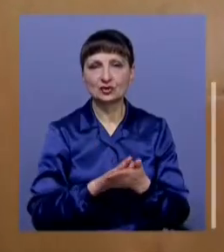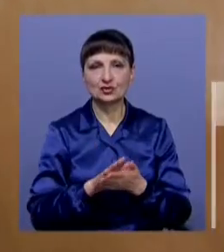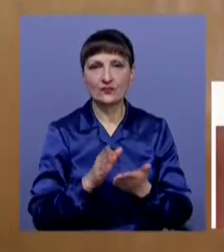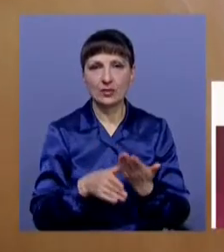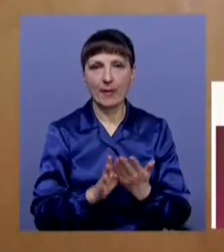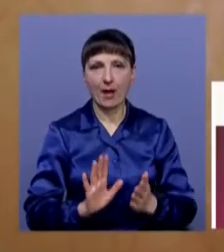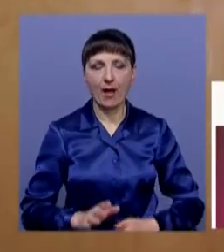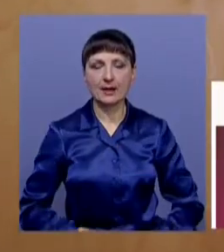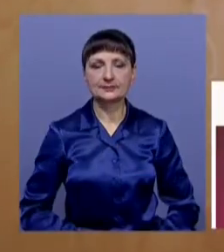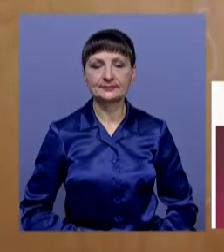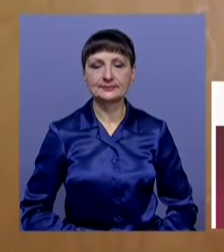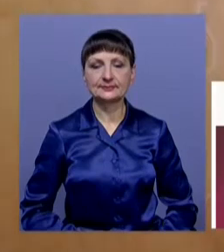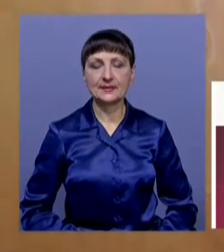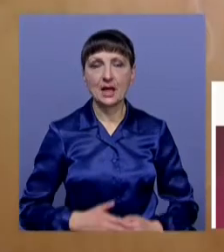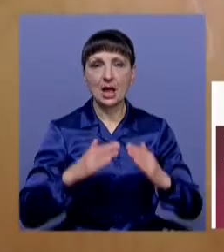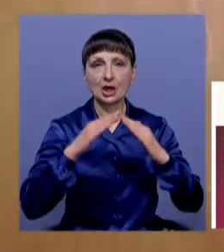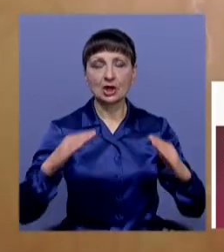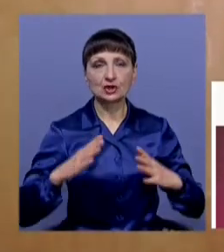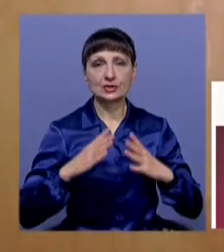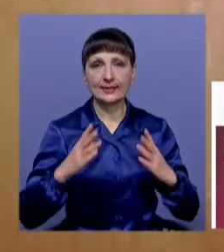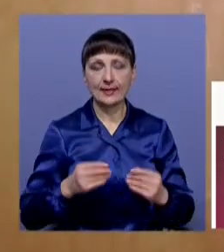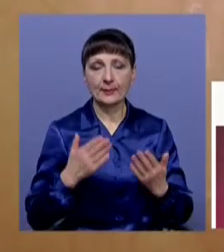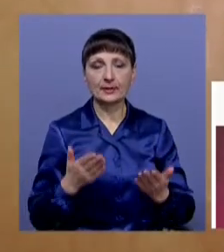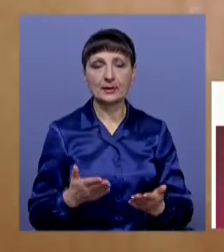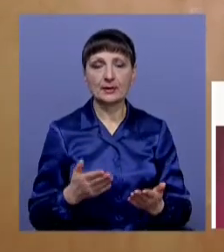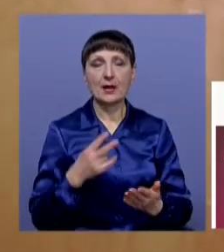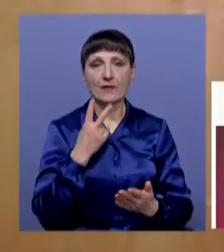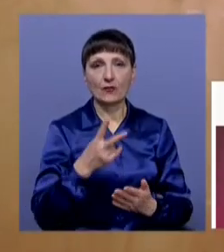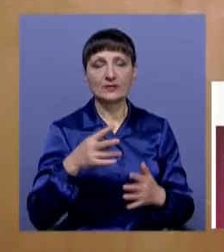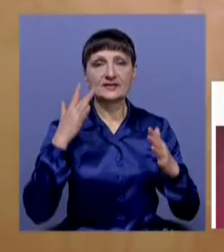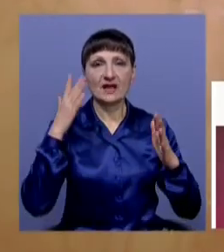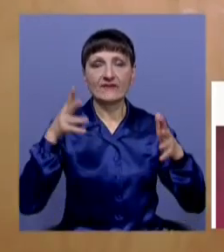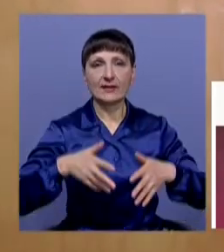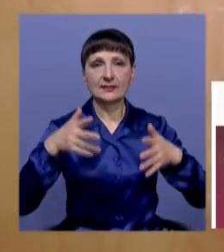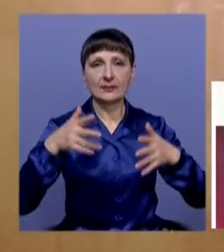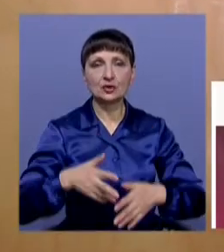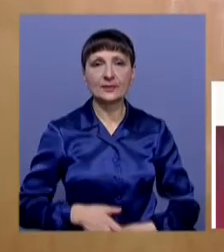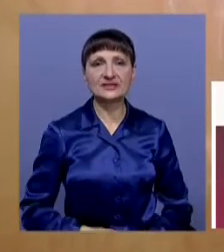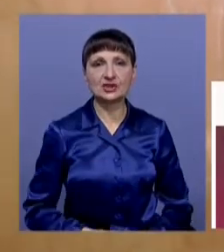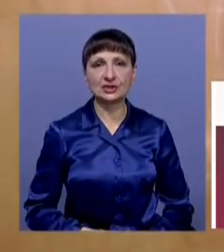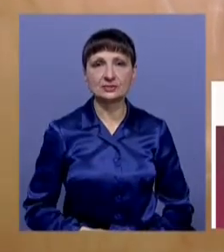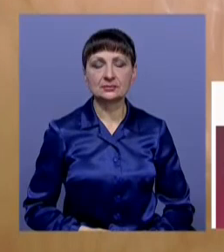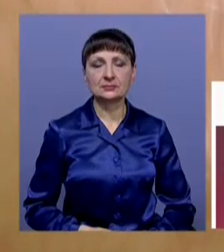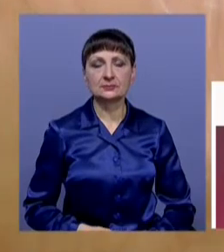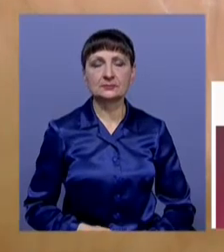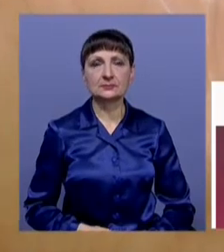Вот когда крыши не было, вот это заливало все, вот она сгнила,